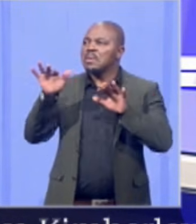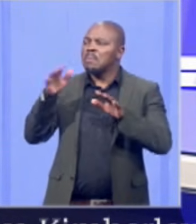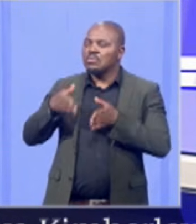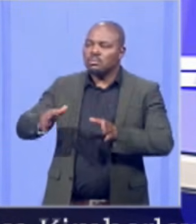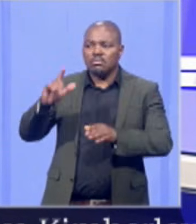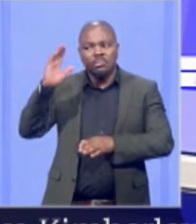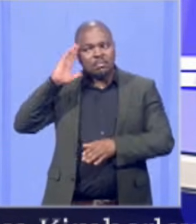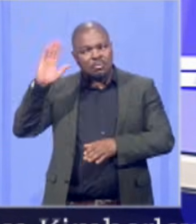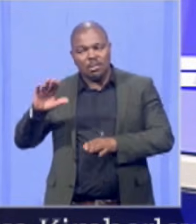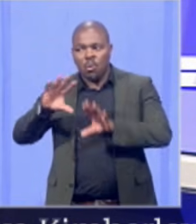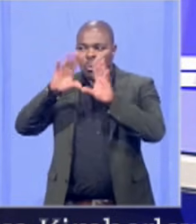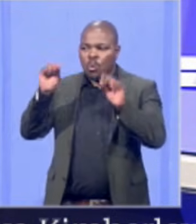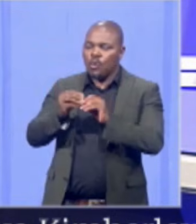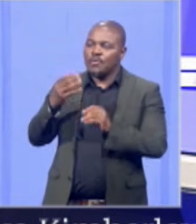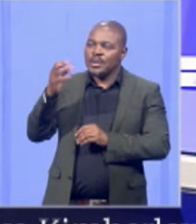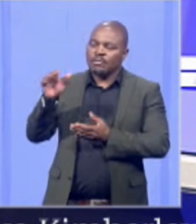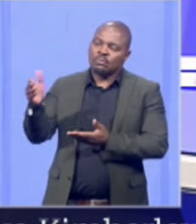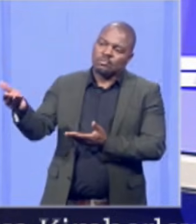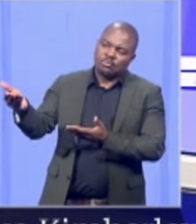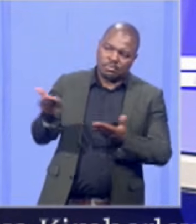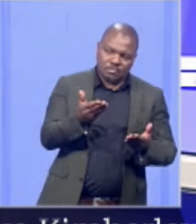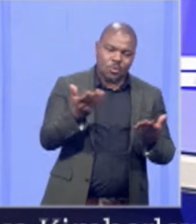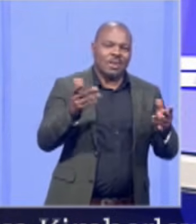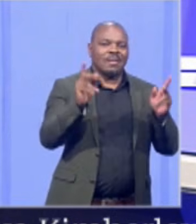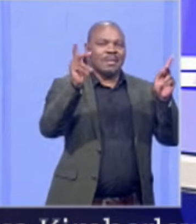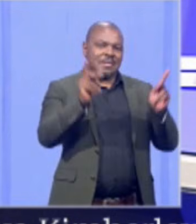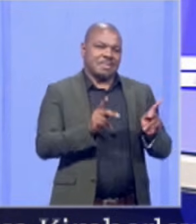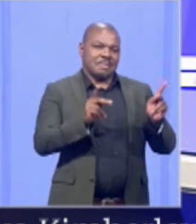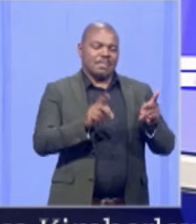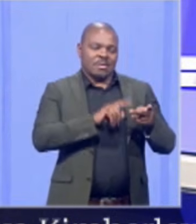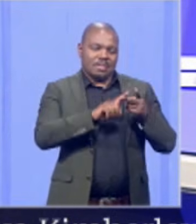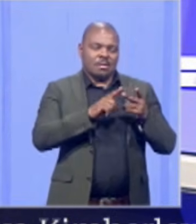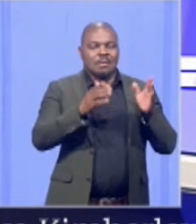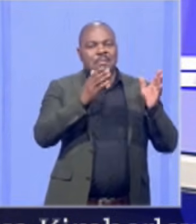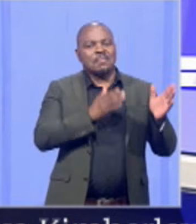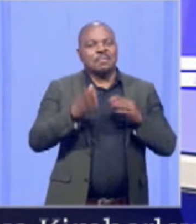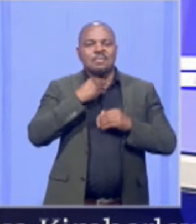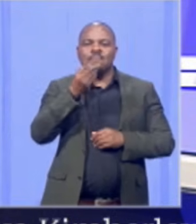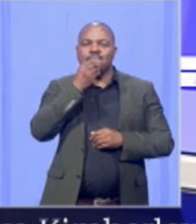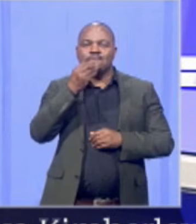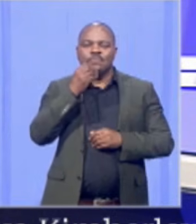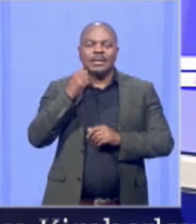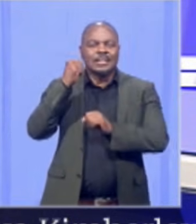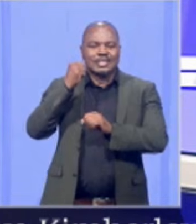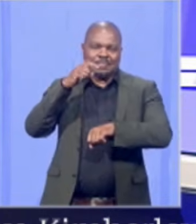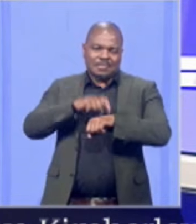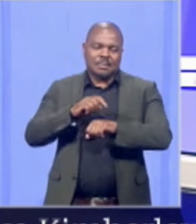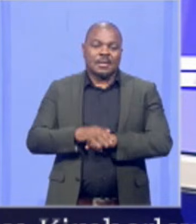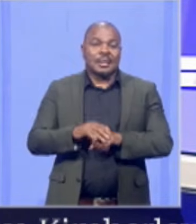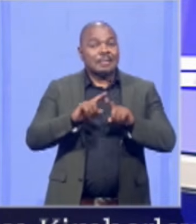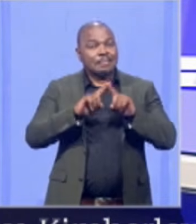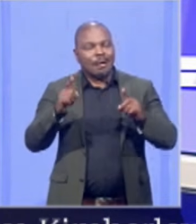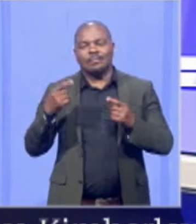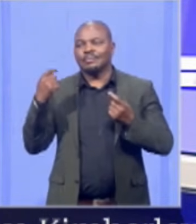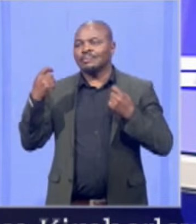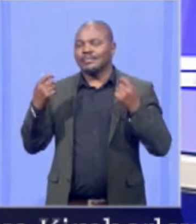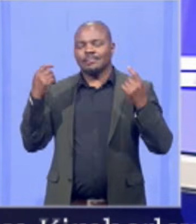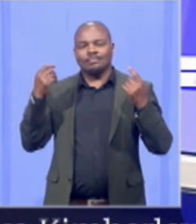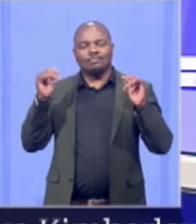mo mebileng ba le 50 kwa toropong ya Kimberley le go ba rulaganyetsa dijo tsa Keresemose. Go le jalo moletlo o ne